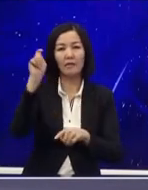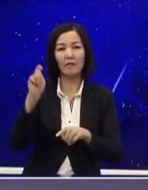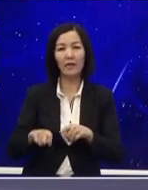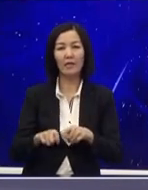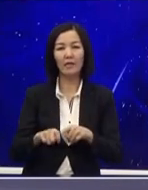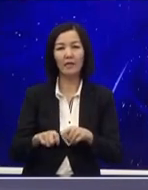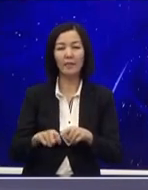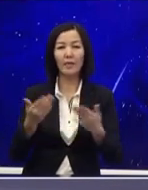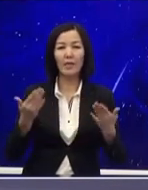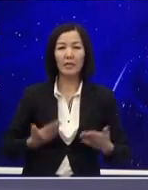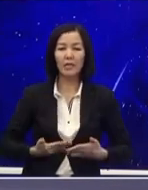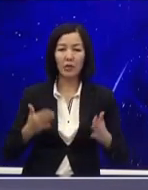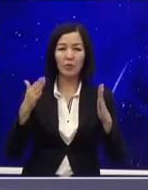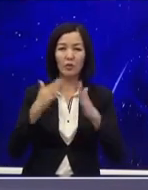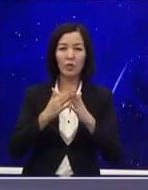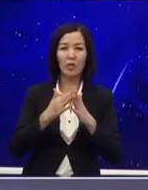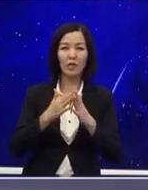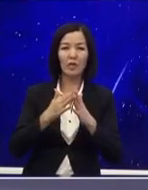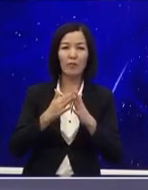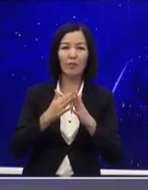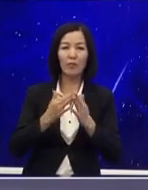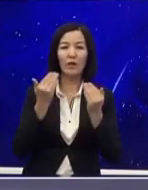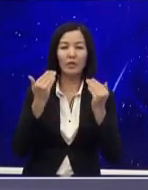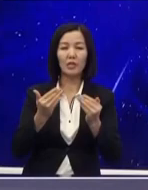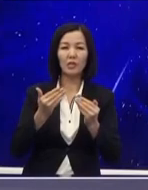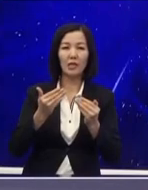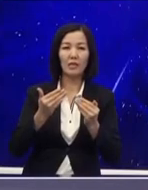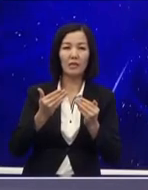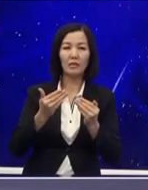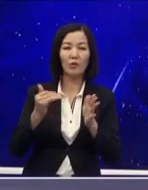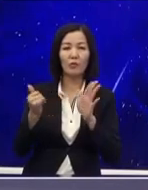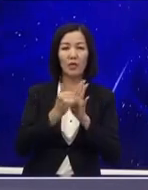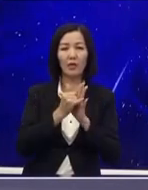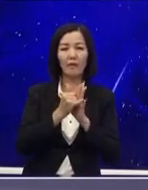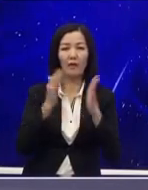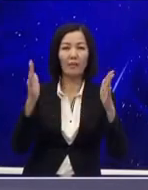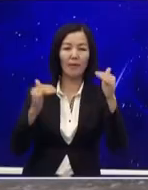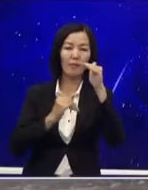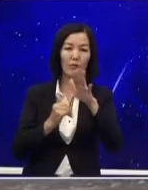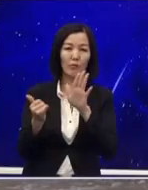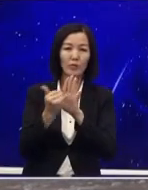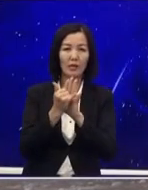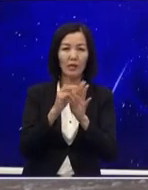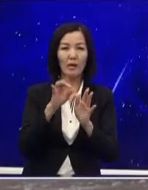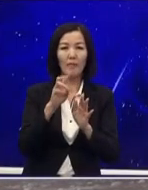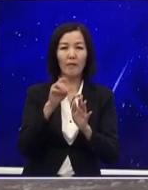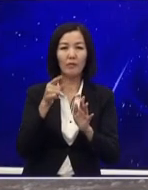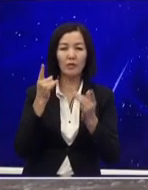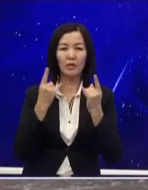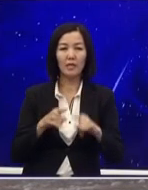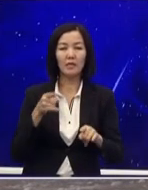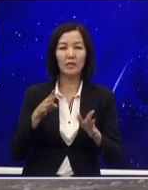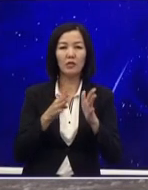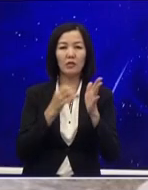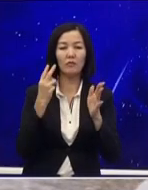войны. Стену одного из жилых домов теперь украшает имя Каймолды Бабашева. Он родился в 1920 году.